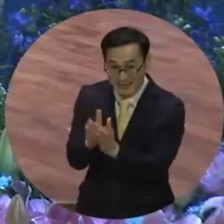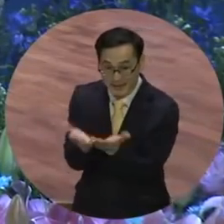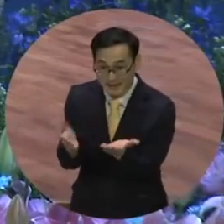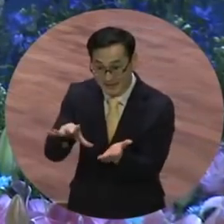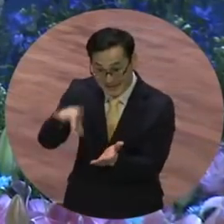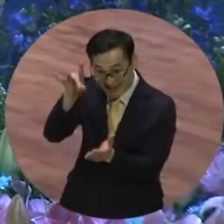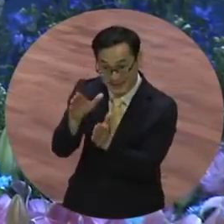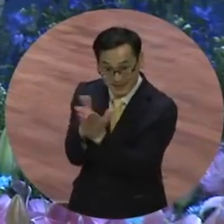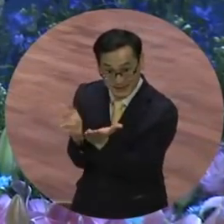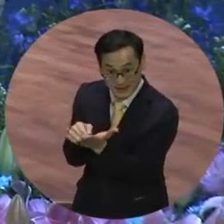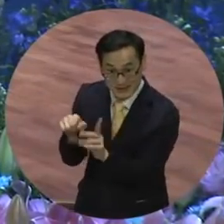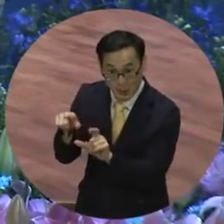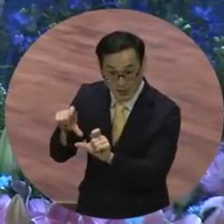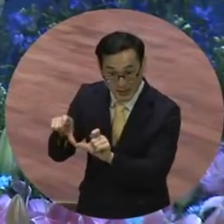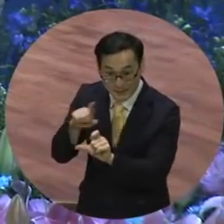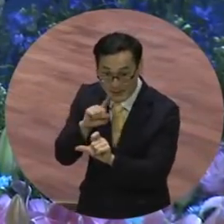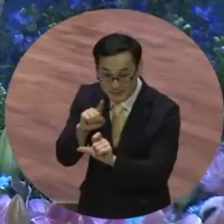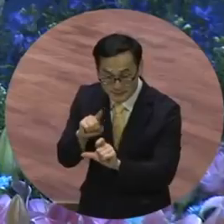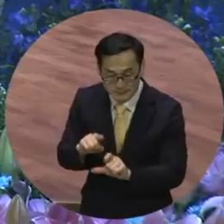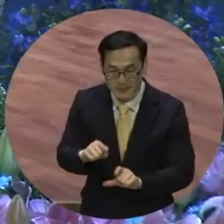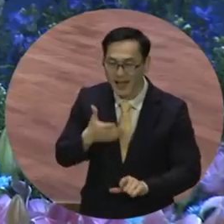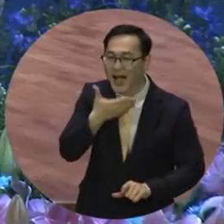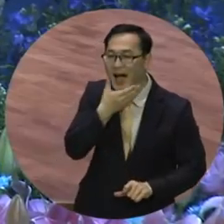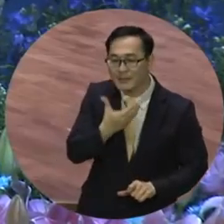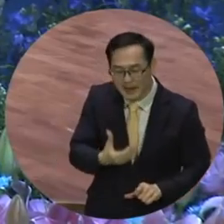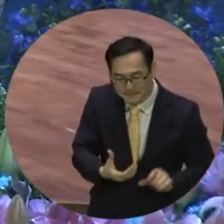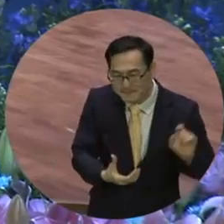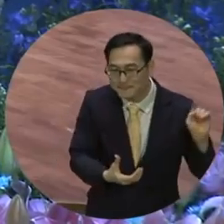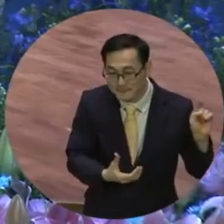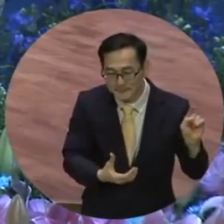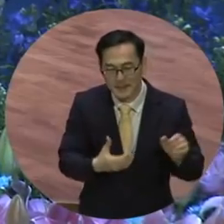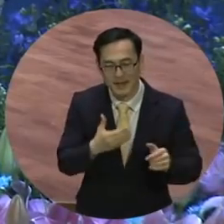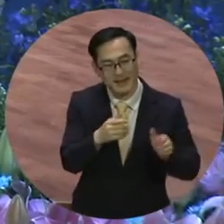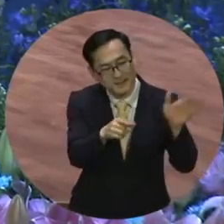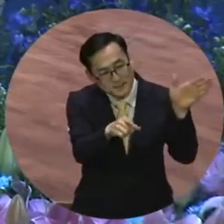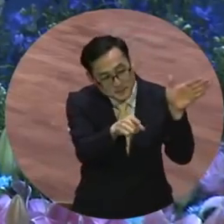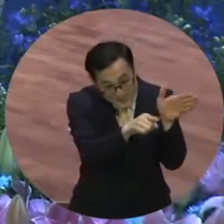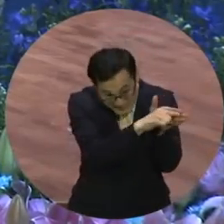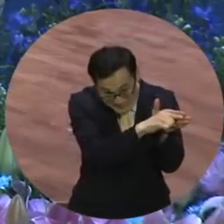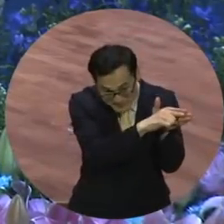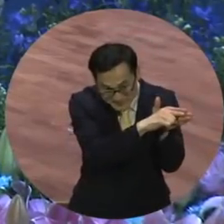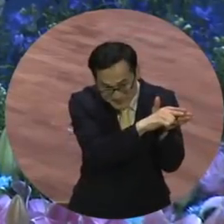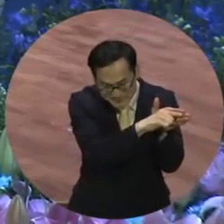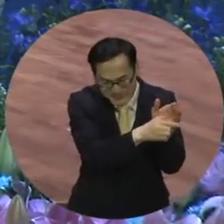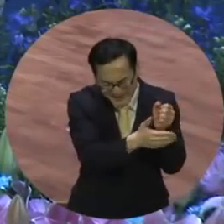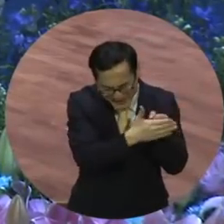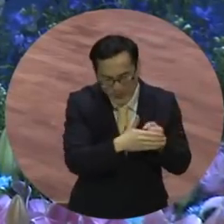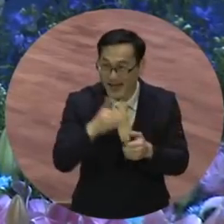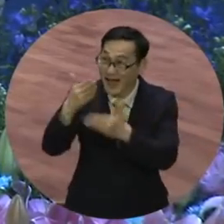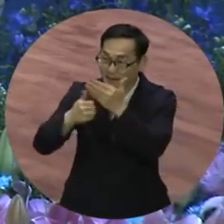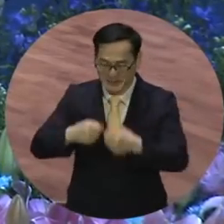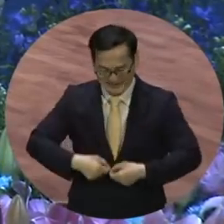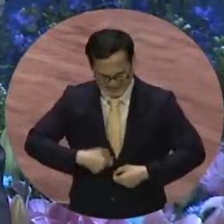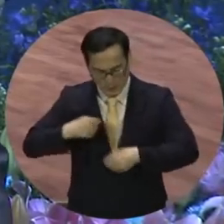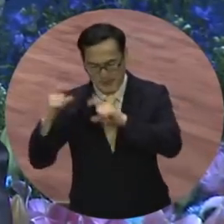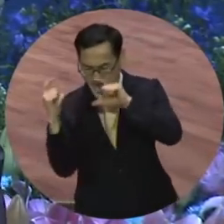인용해가지고 아브라함이 하나님을 믿음에 그것이 그에게 의로 여기진 바